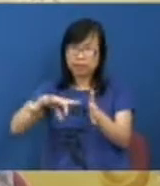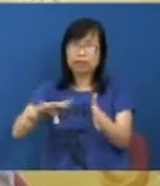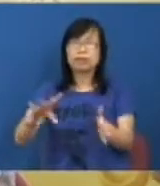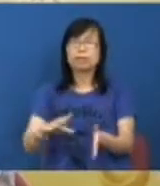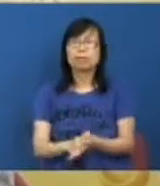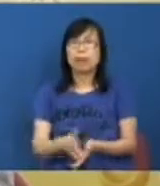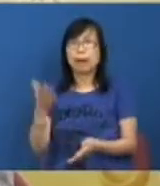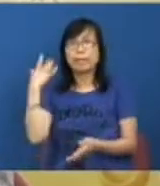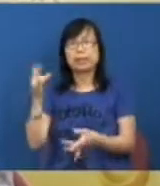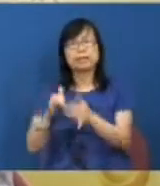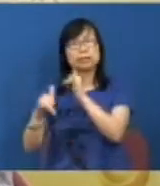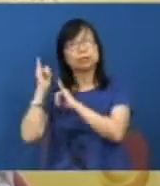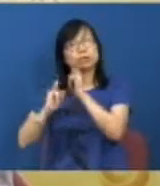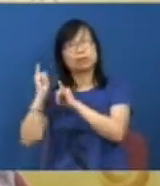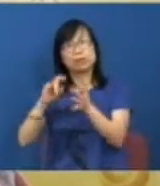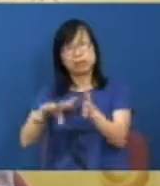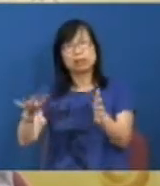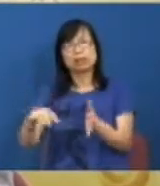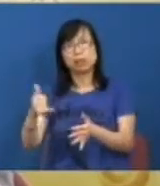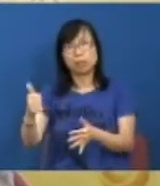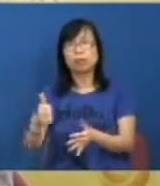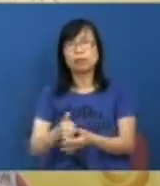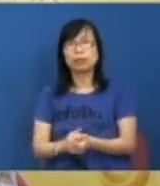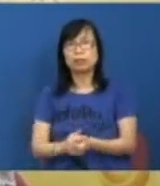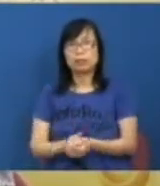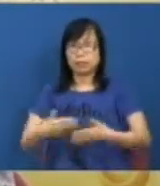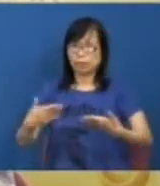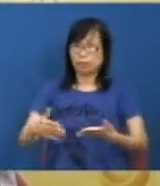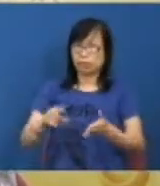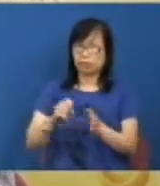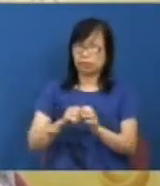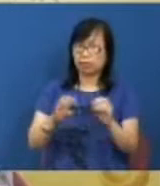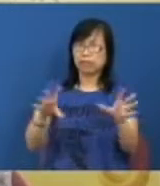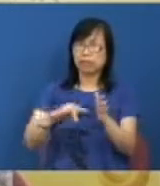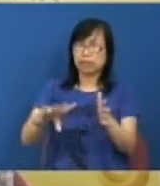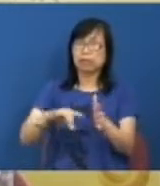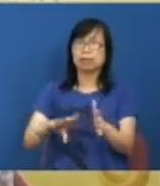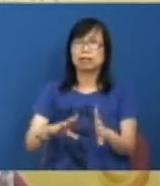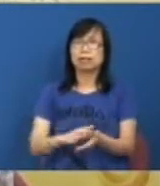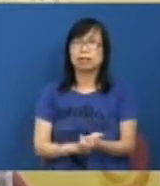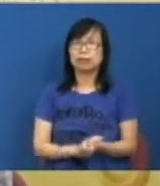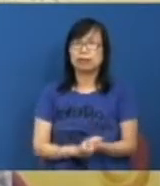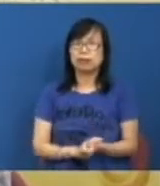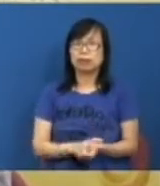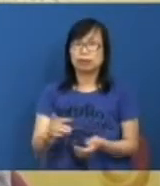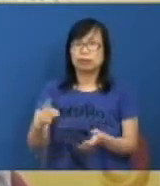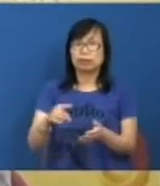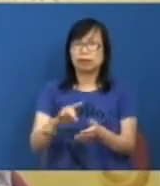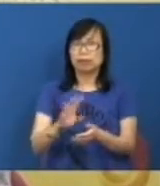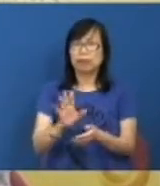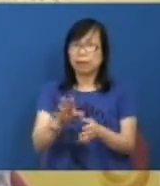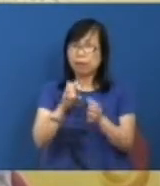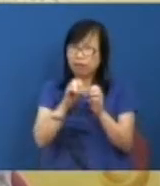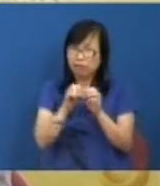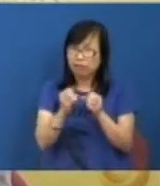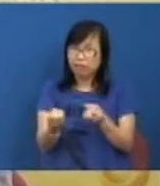傳統烏絲燈膽嚟講，可能係都因為佢本身嘅發電嘅原理唔同，根本其實原意嗰隻嘢就唔係發熱